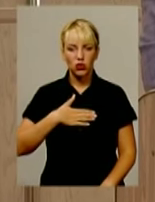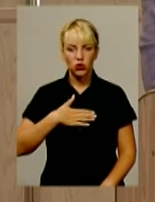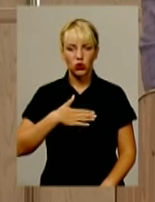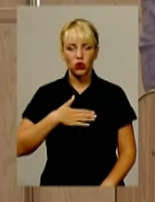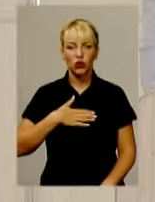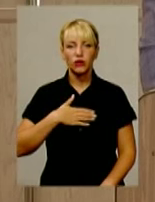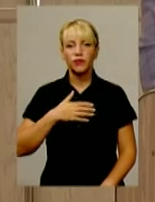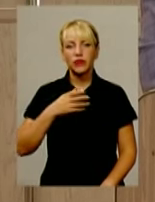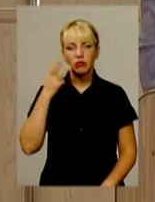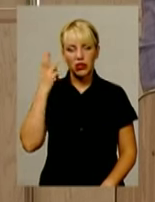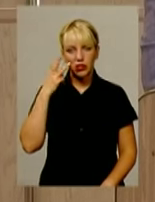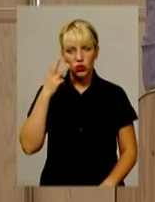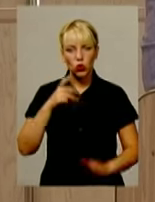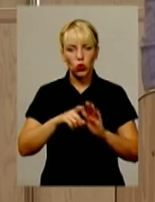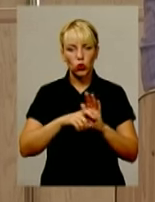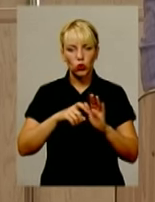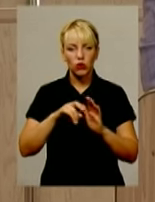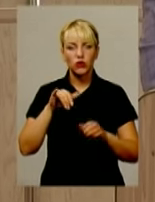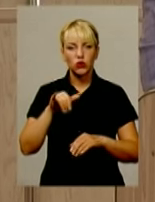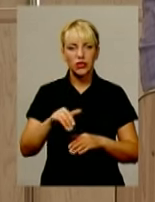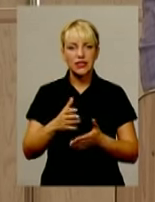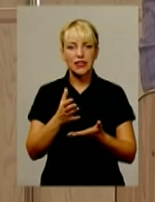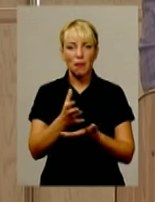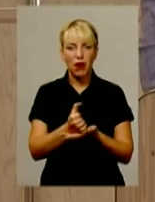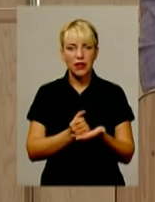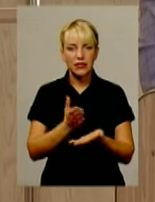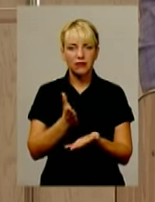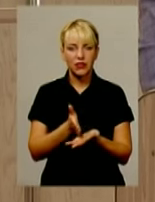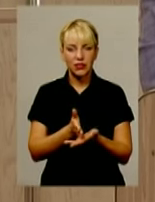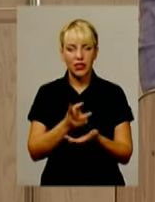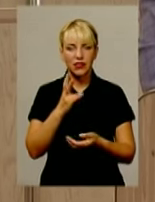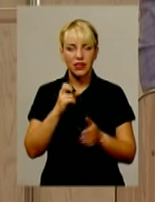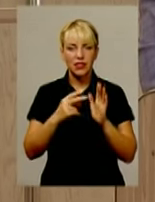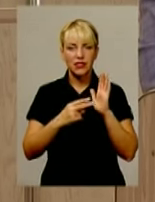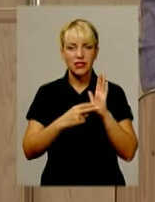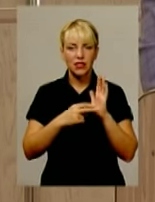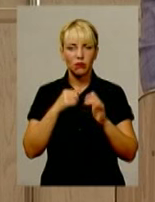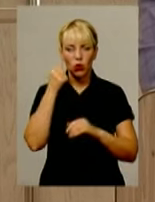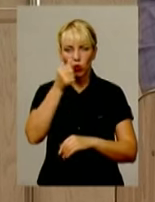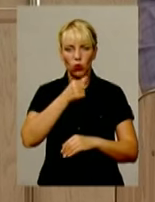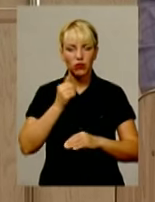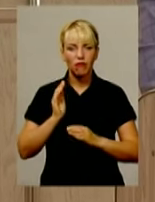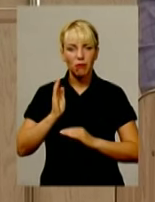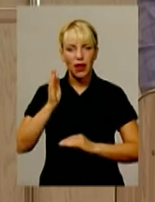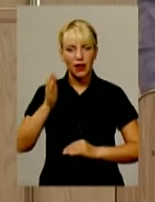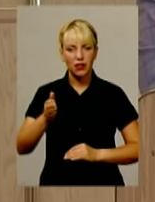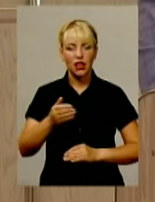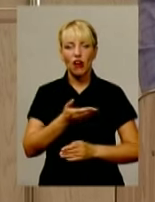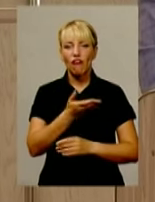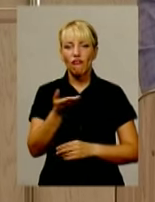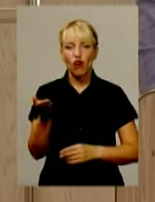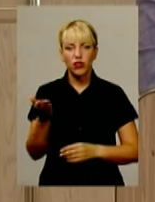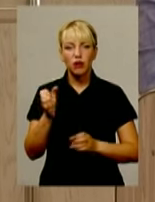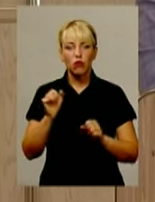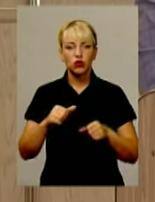Майдан-Вільського родовища. У них сьогодні запасів є на 7 років вперед. Тобто вони можуть